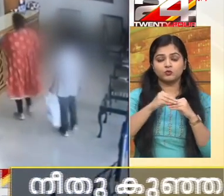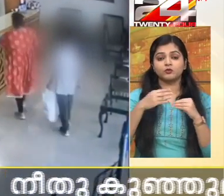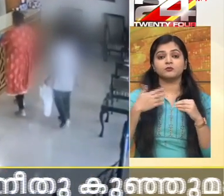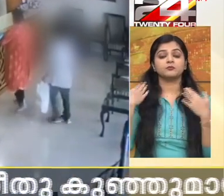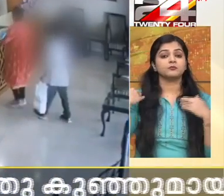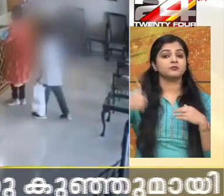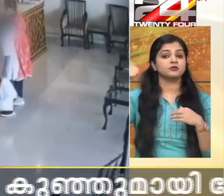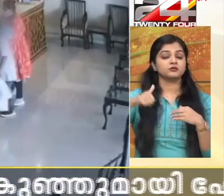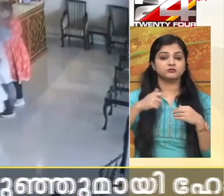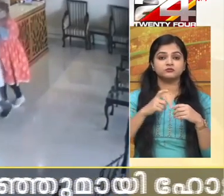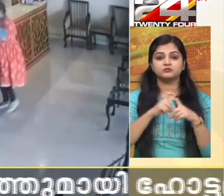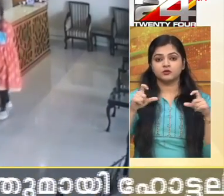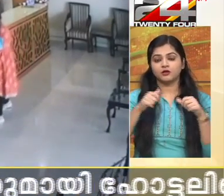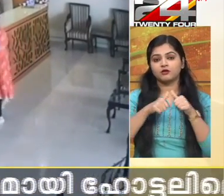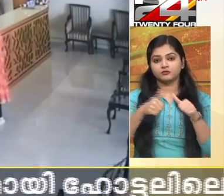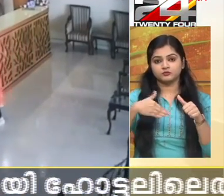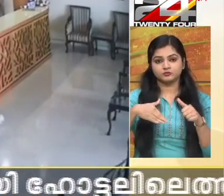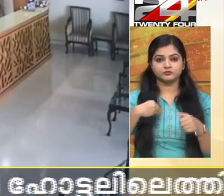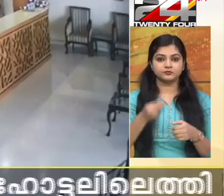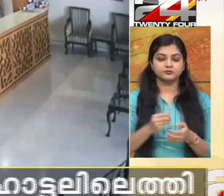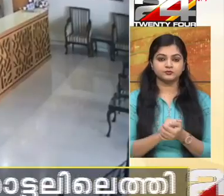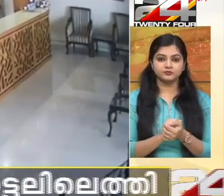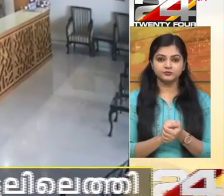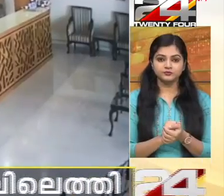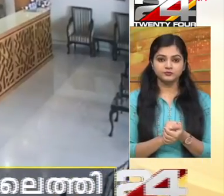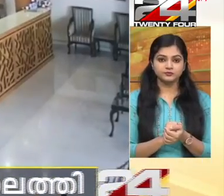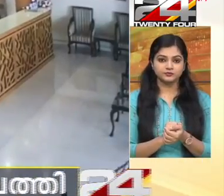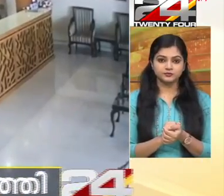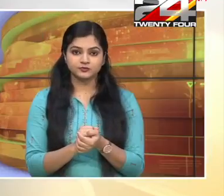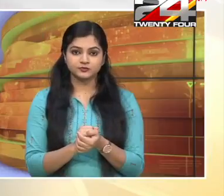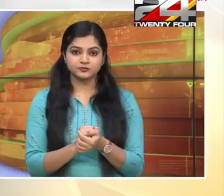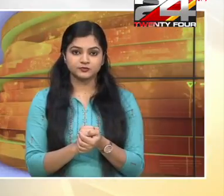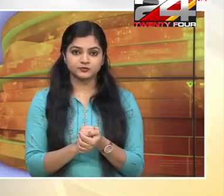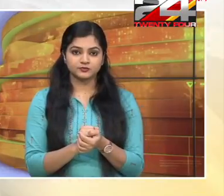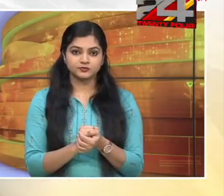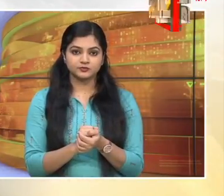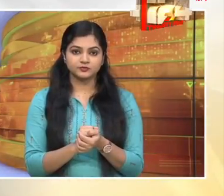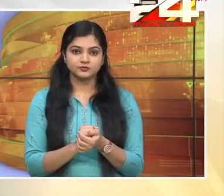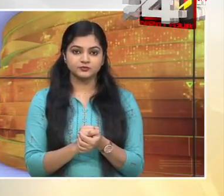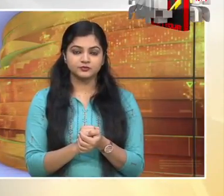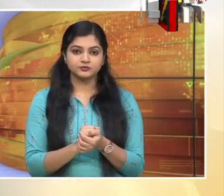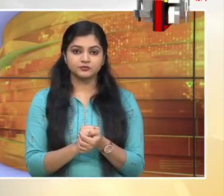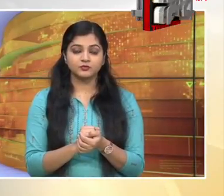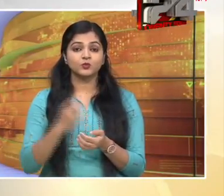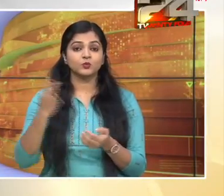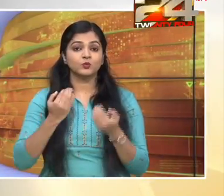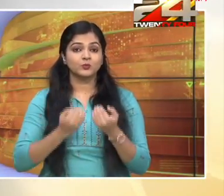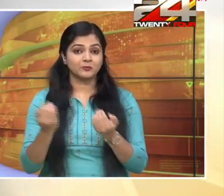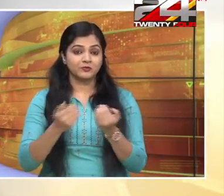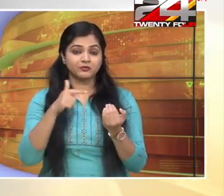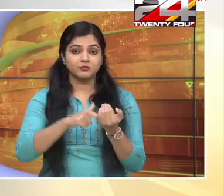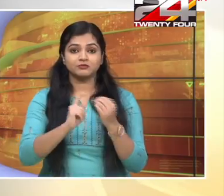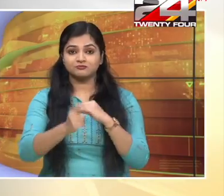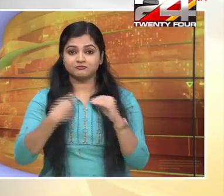മന്ത്രിയുടെ പ്രതികരണം ഉണ്ടാകുമെന്നാണ് കരുതുന്നത്. ഉന്മേഷ്, ശരി. വിഷ്ണു സുരേഷാണ് കോട്ടയത്ത് നിന്ന് വിശദാംശങ്ങൾ നൽകിയത്. നവജാത